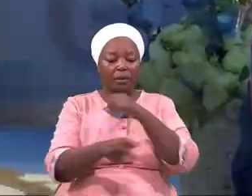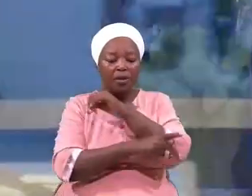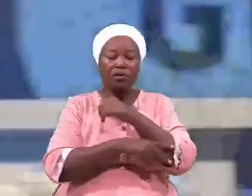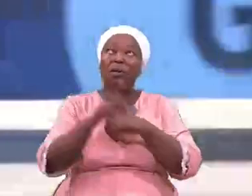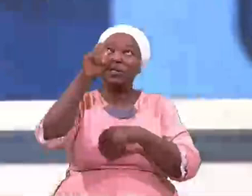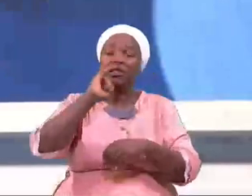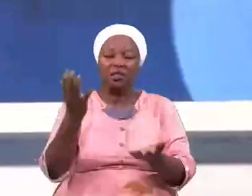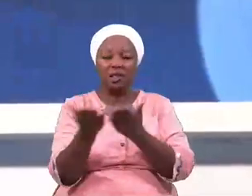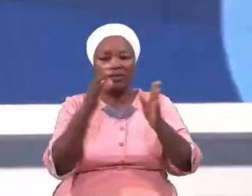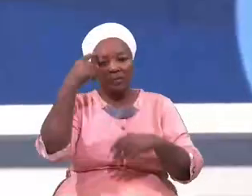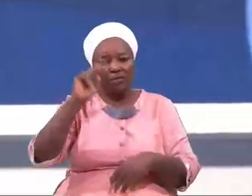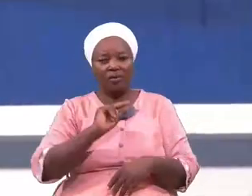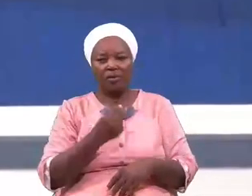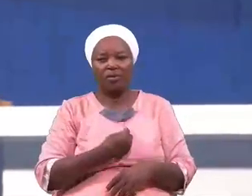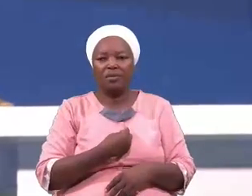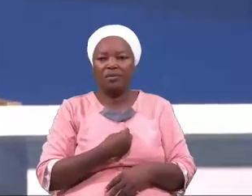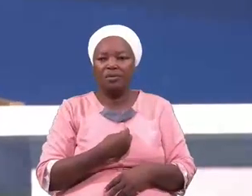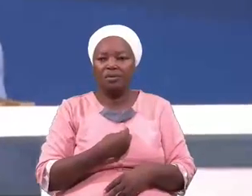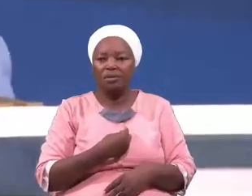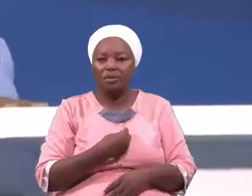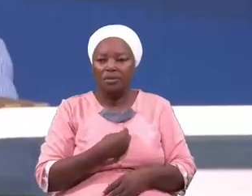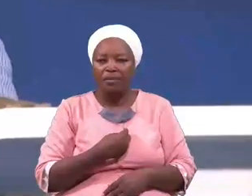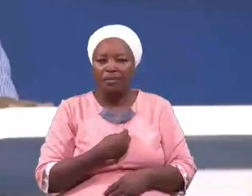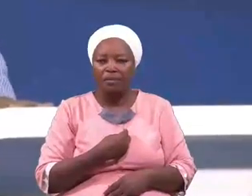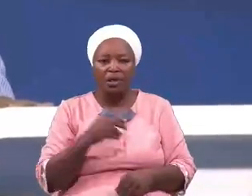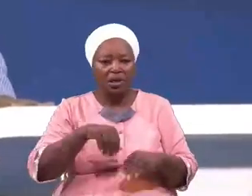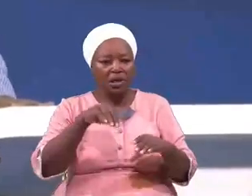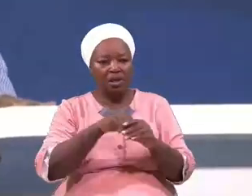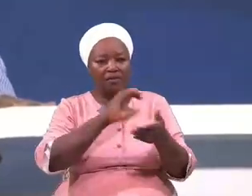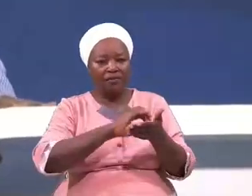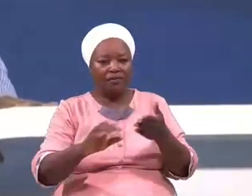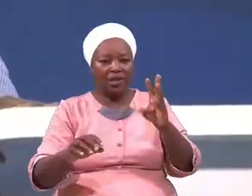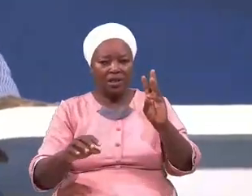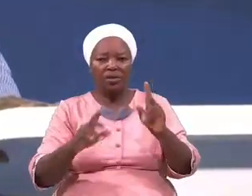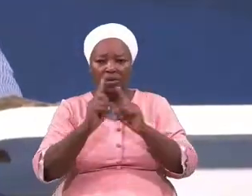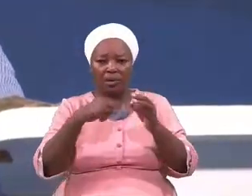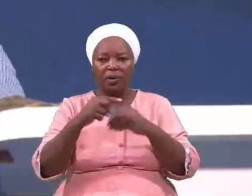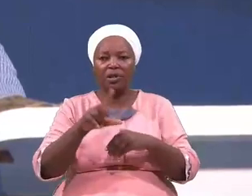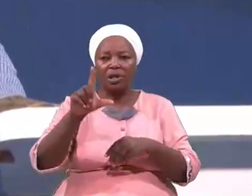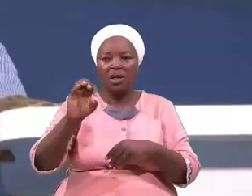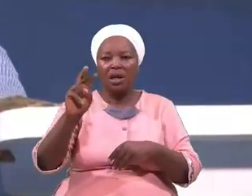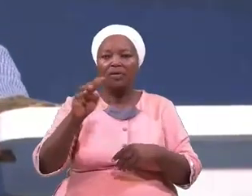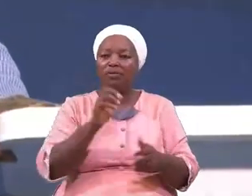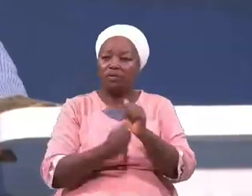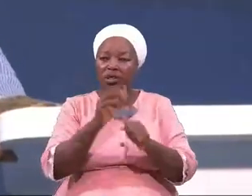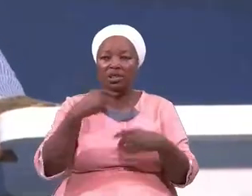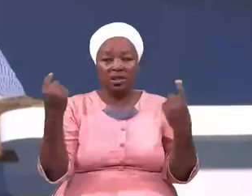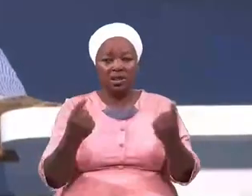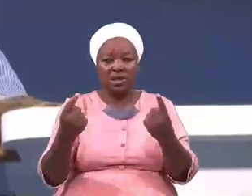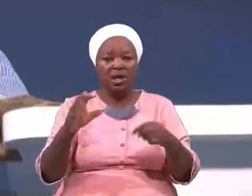Car Christ, notre Pâque, a été immolé. Le verset 6, il a fait mention de levain.